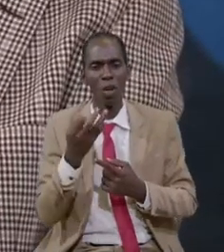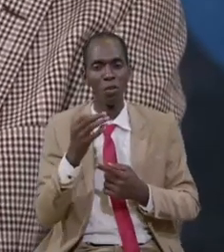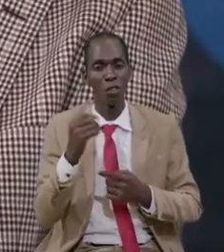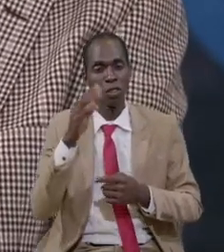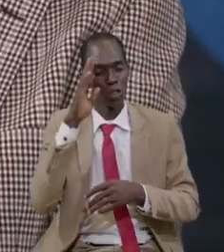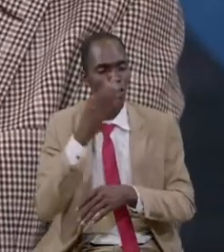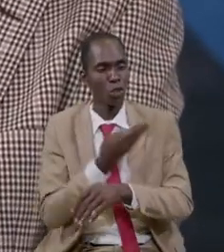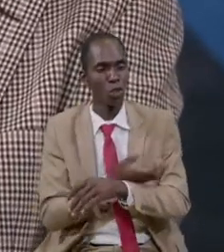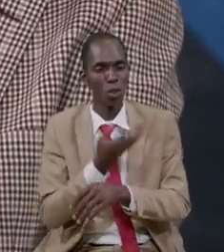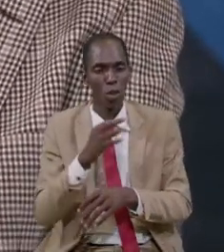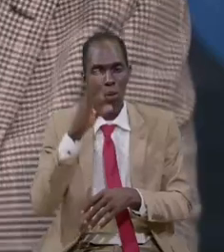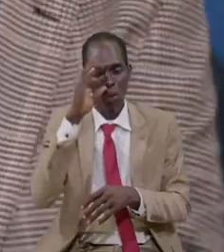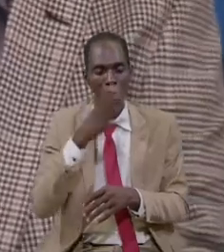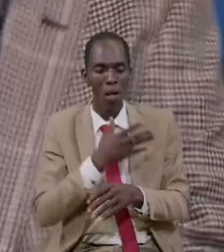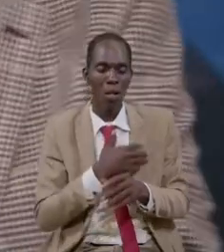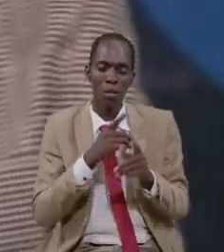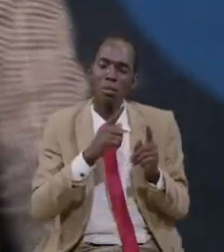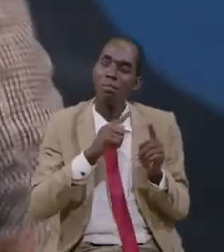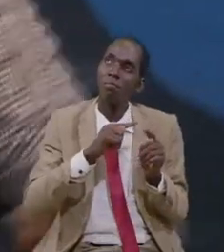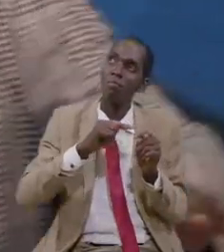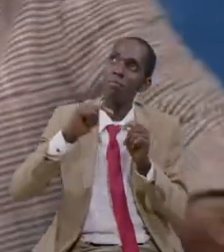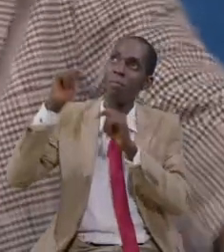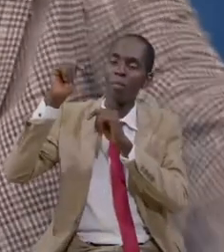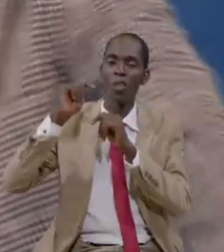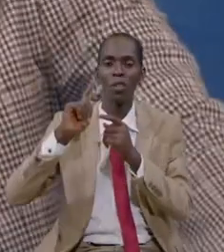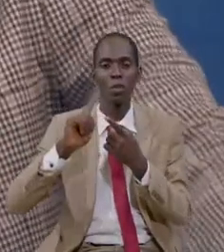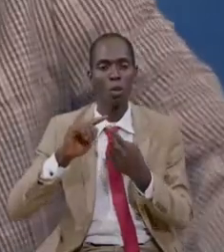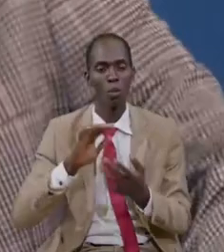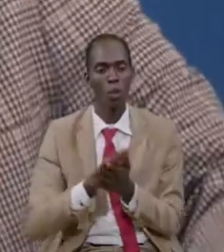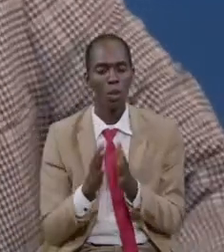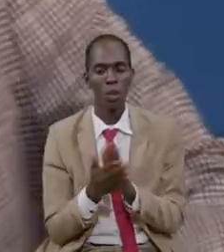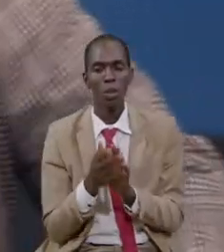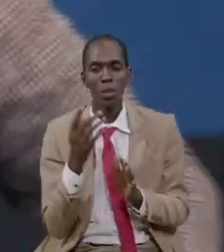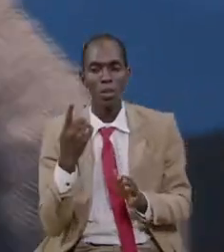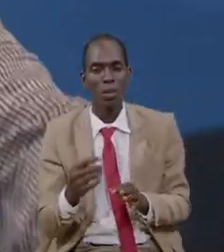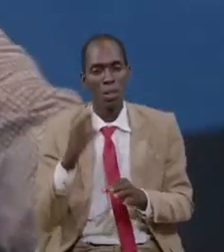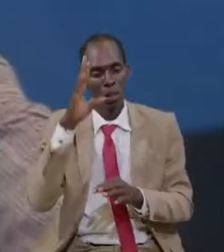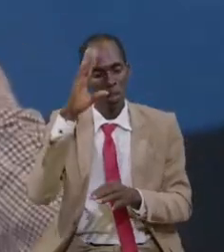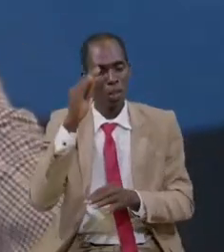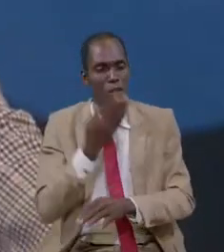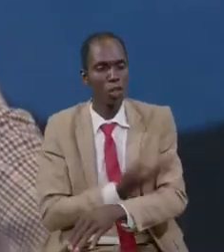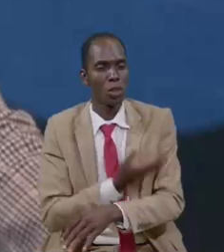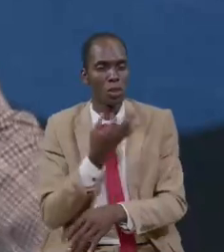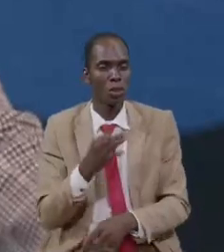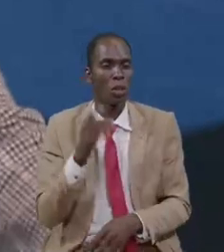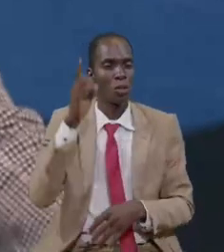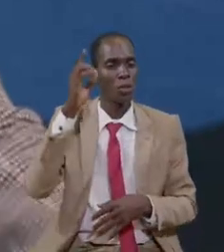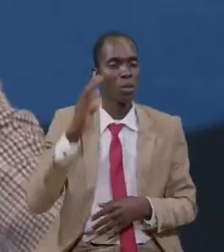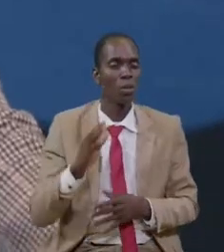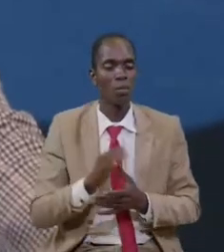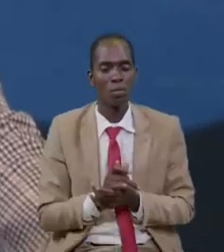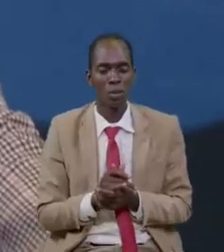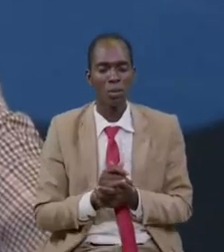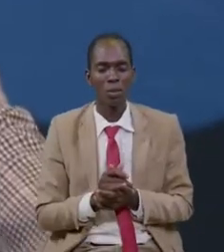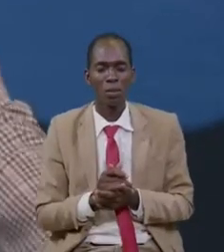les transforme et qu'il les transporte pour devenir des fils de Dieu. Il dit, c'est ainsi que le Fils de